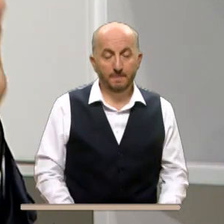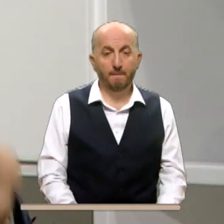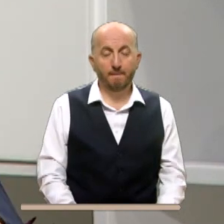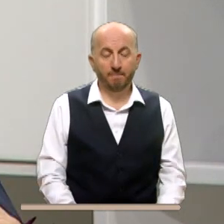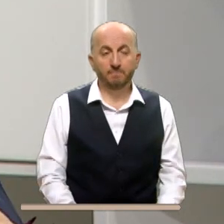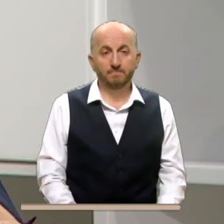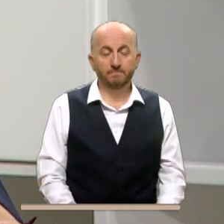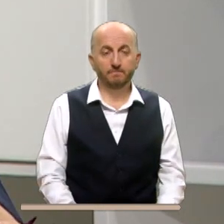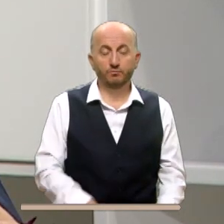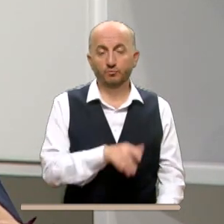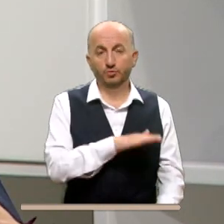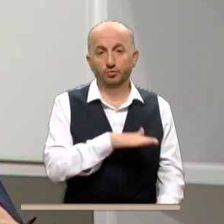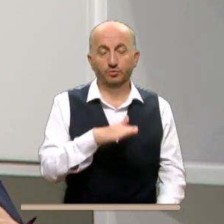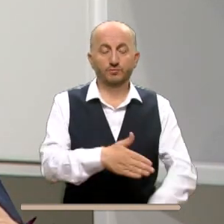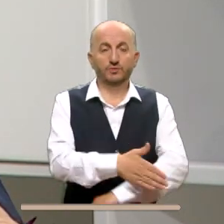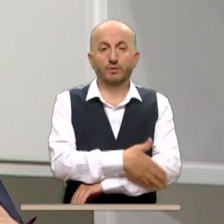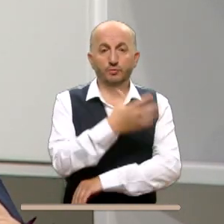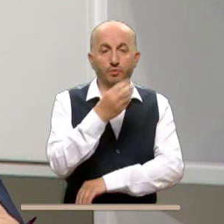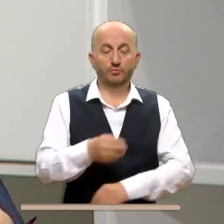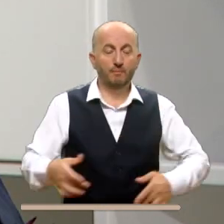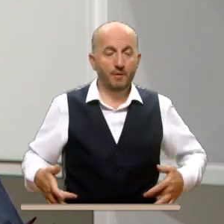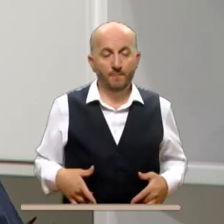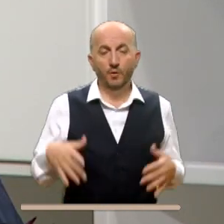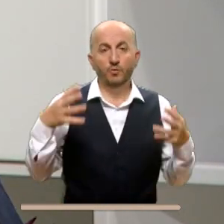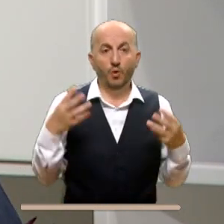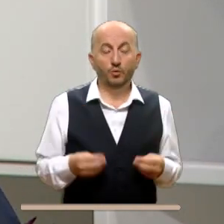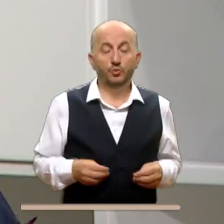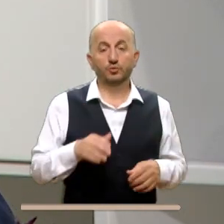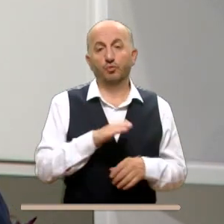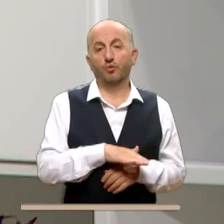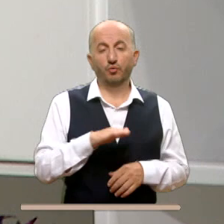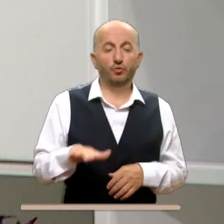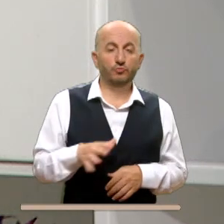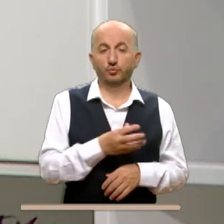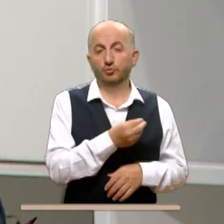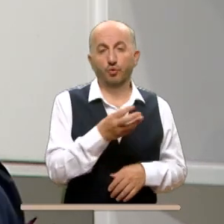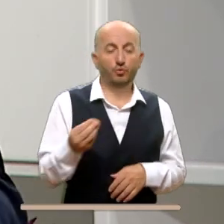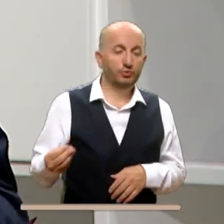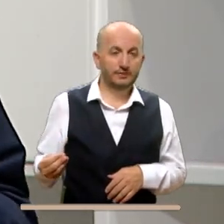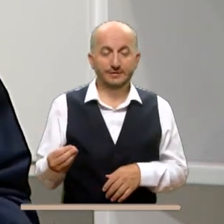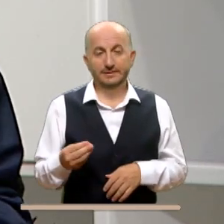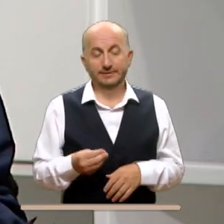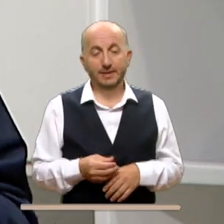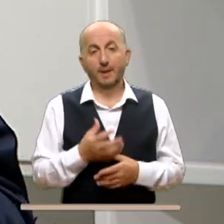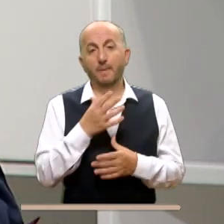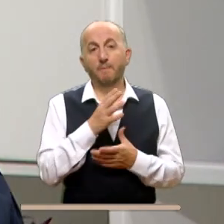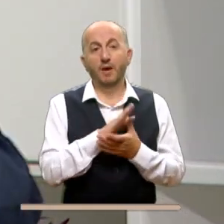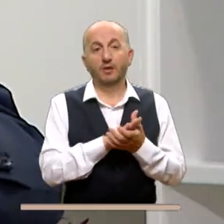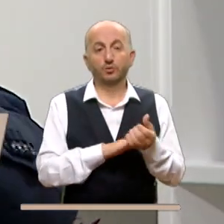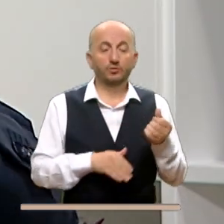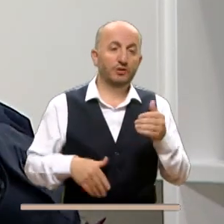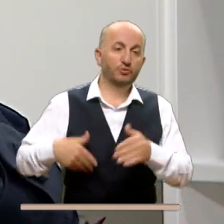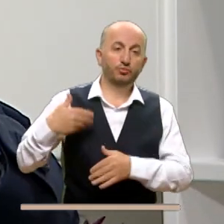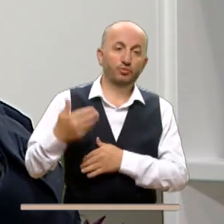bu çocuklarımıza yardımcı olmaktan memnuniyet duyuyoruz. Öğrencilerimizin çoğunluğu ise mezuniyet sonrası